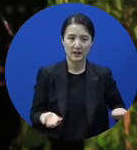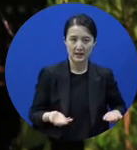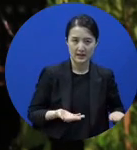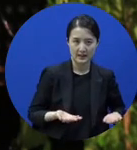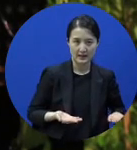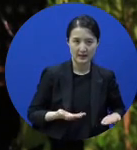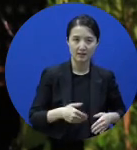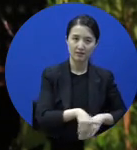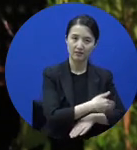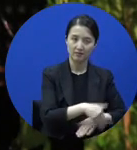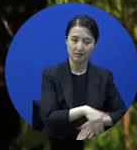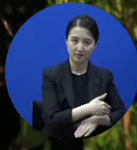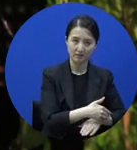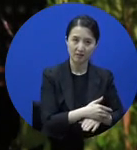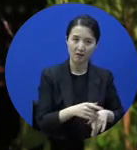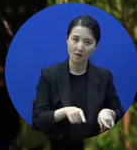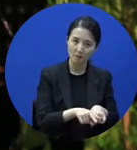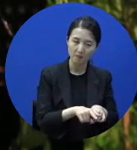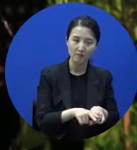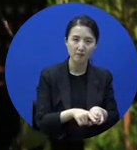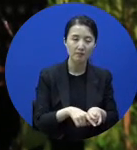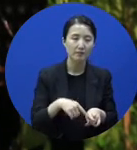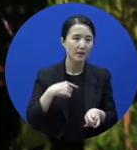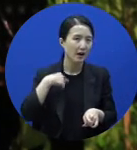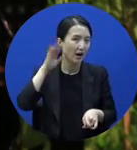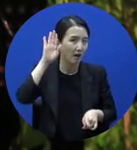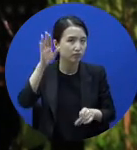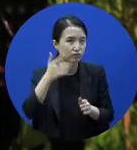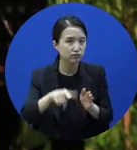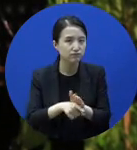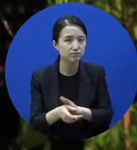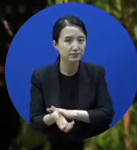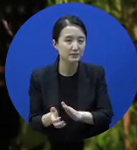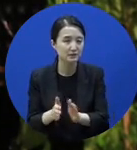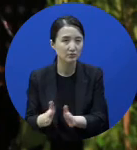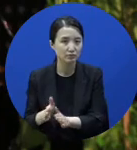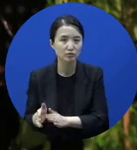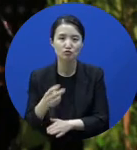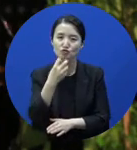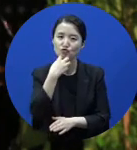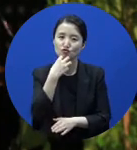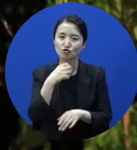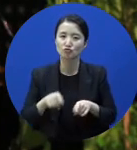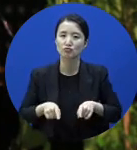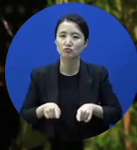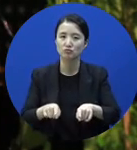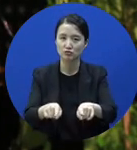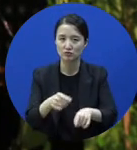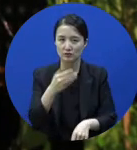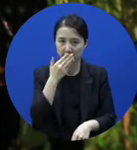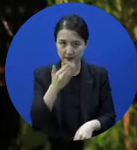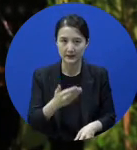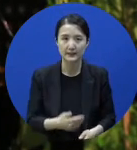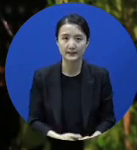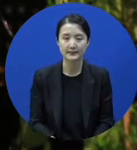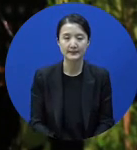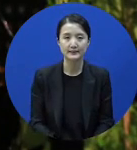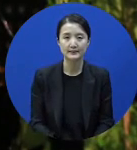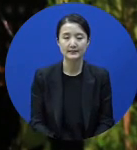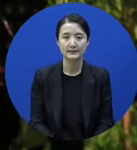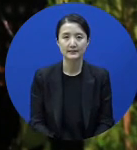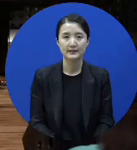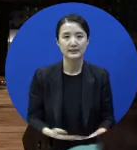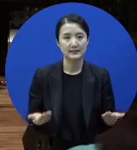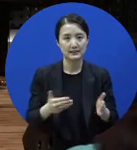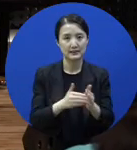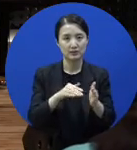찾아보는 역할을 가는 거죠. 주로 이제 퇴근 후 또는 주말 내내 부분을 한번 가져본다라는 이야기이기도 합니다.